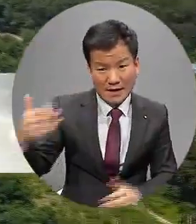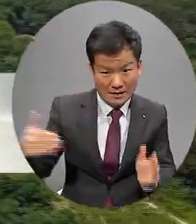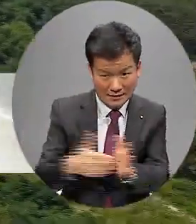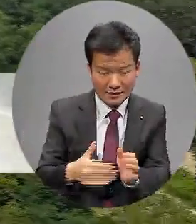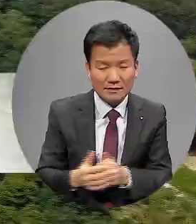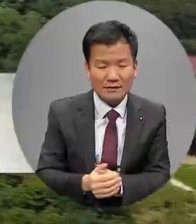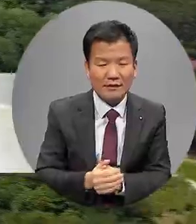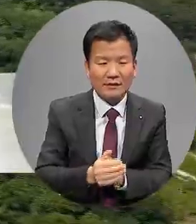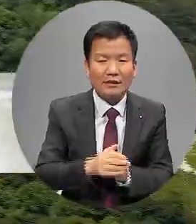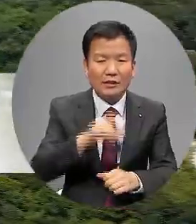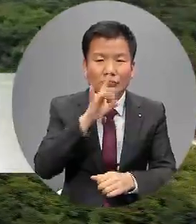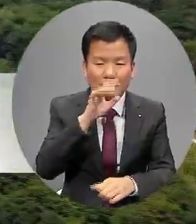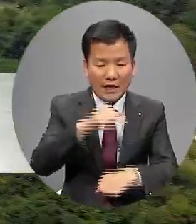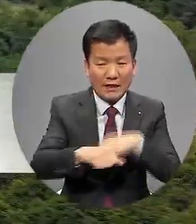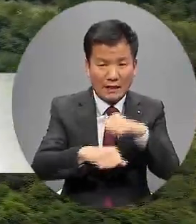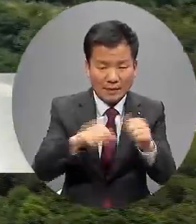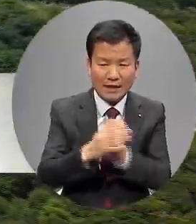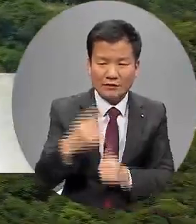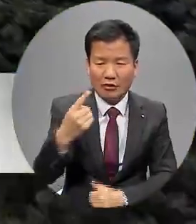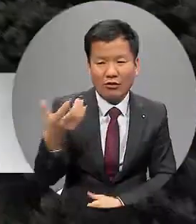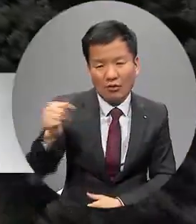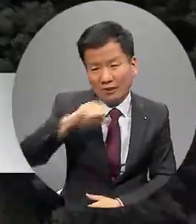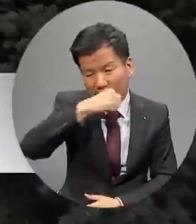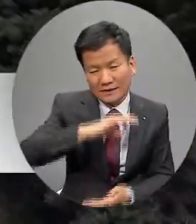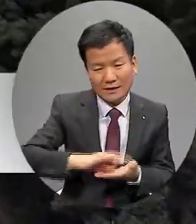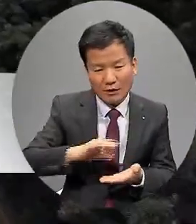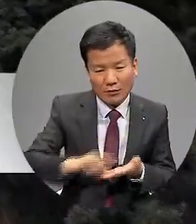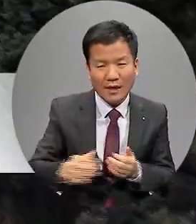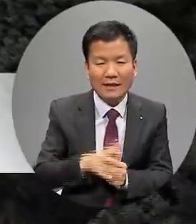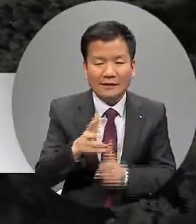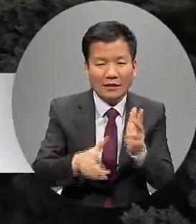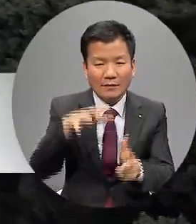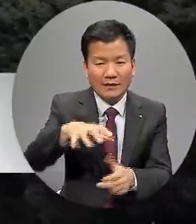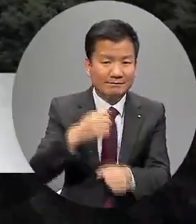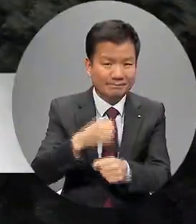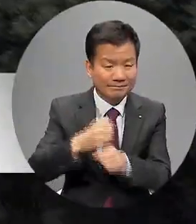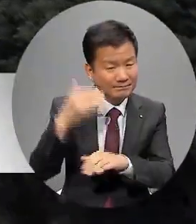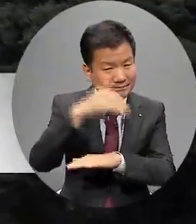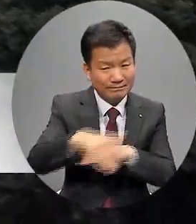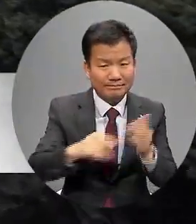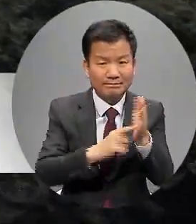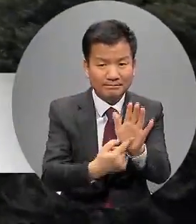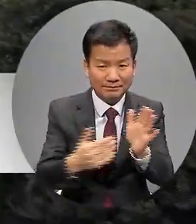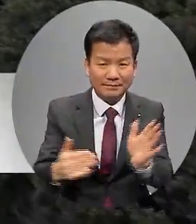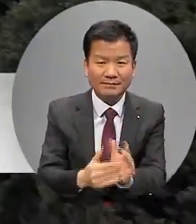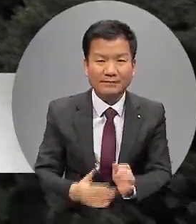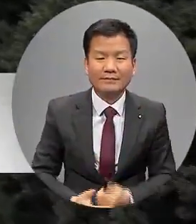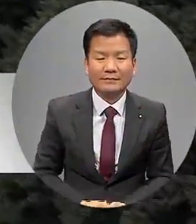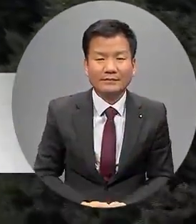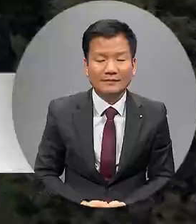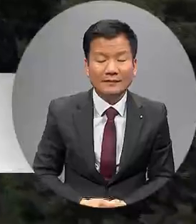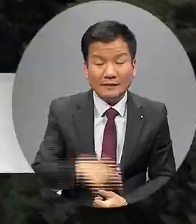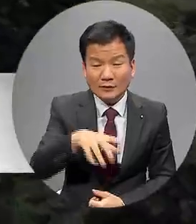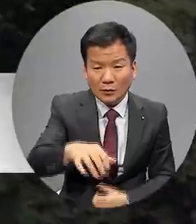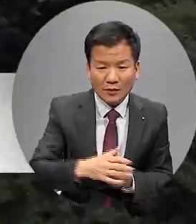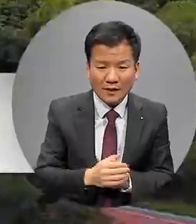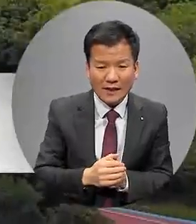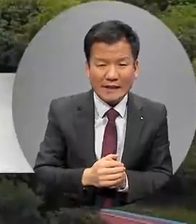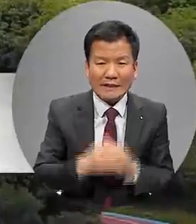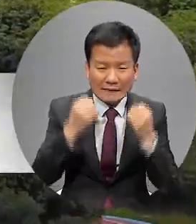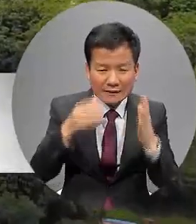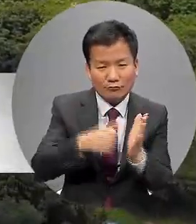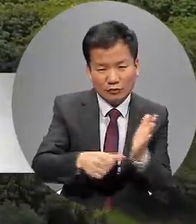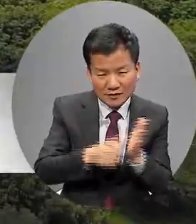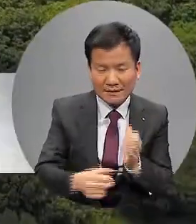중앙 탄면 일원에 1천억 원을 들여 법현 산업 단지를 조성한다고 밝혔습니다 이곳에 신물질